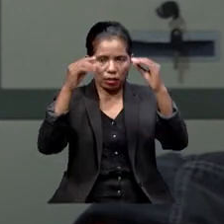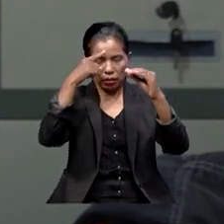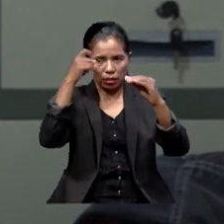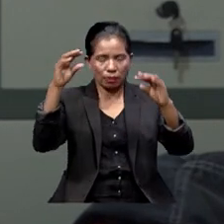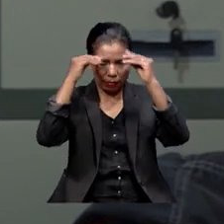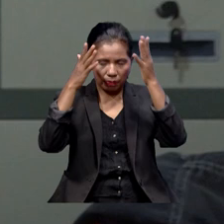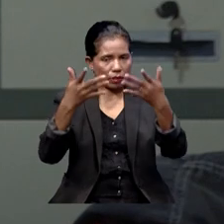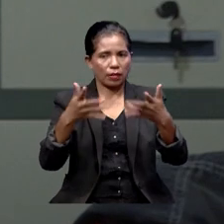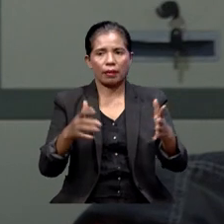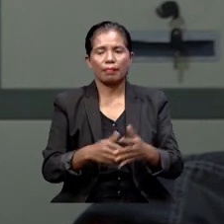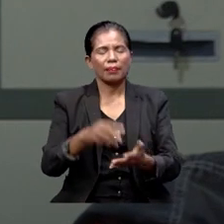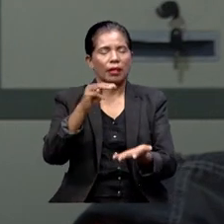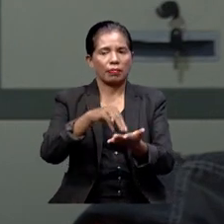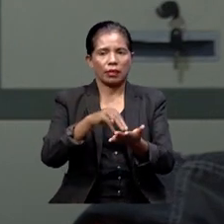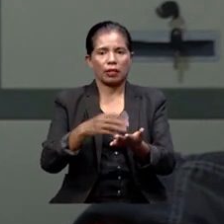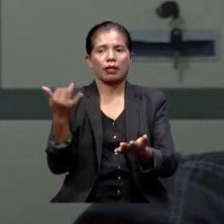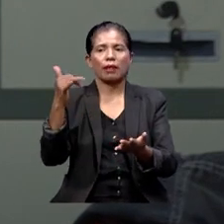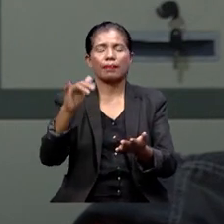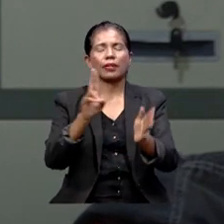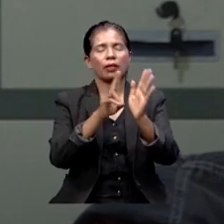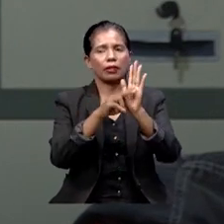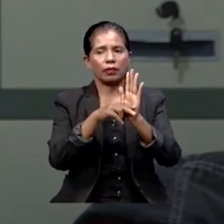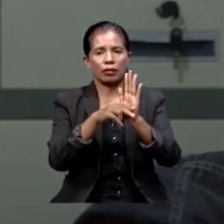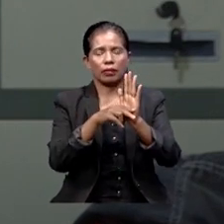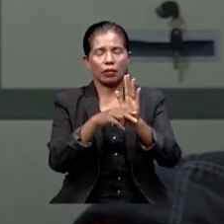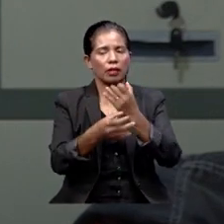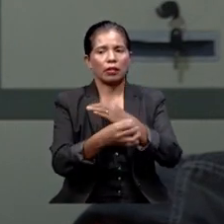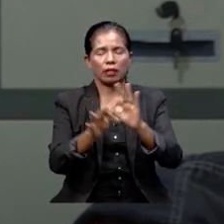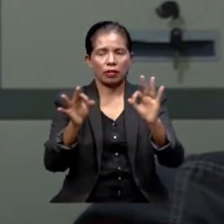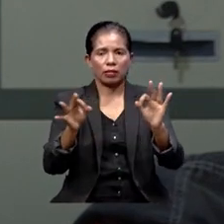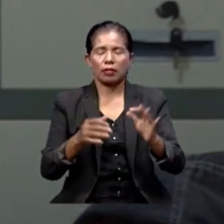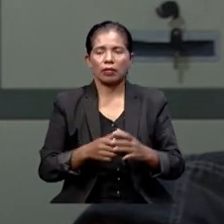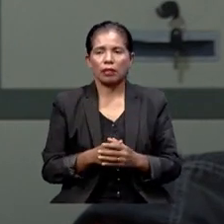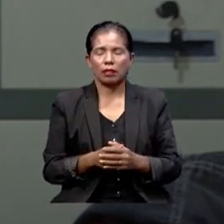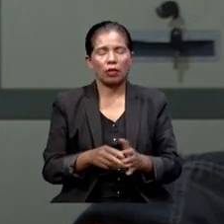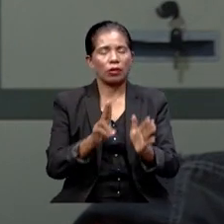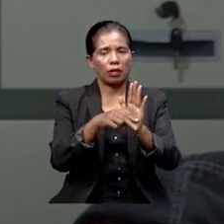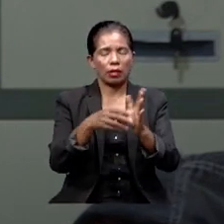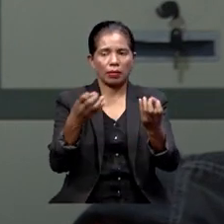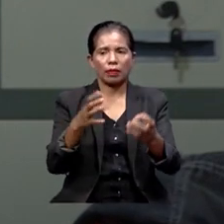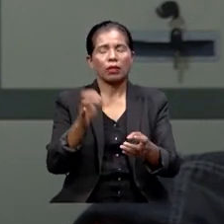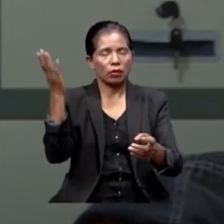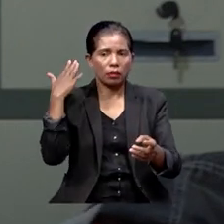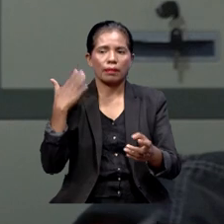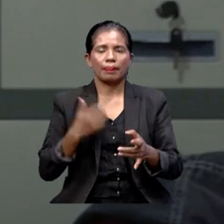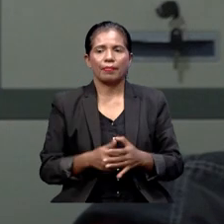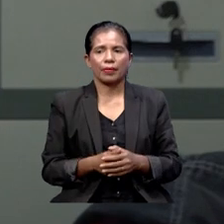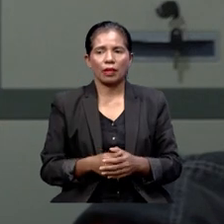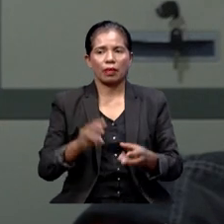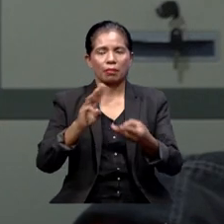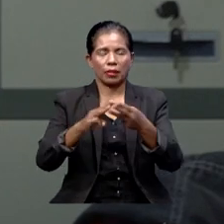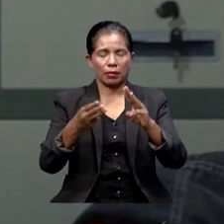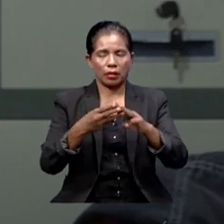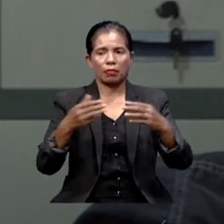mulai. Materi nai vem maka horário, carga horário liu nene, oi nau menciona, uluk mak matematika